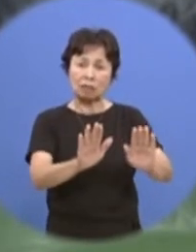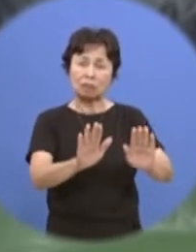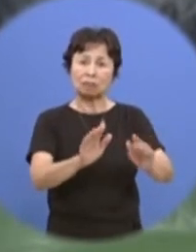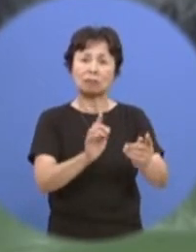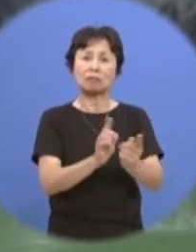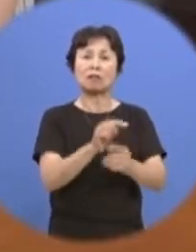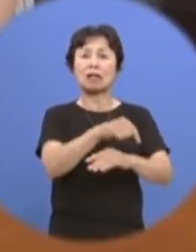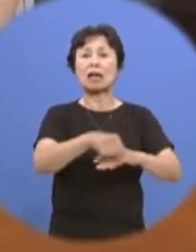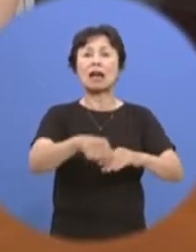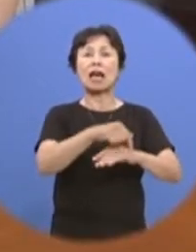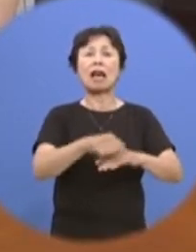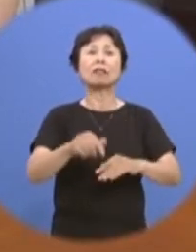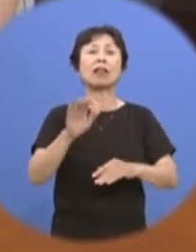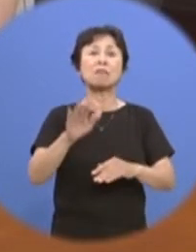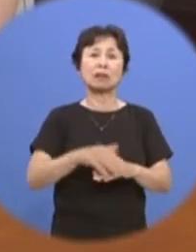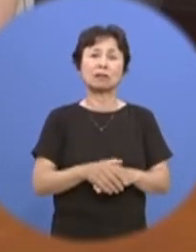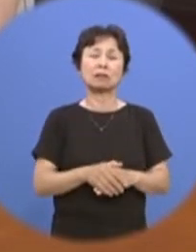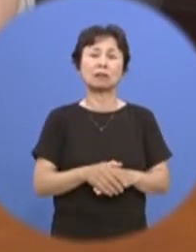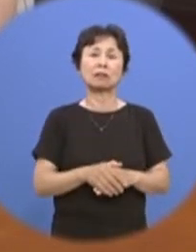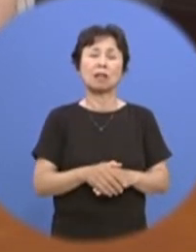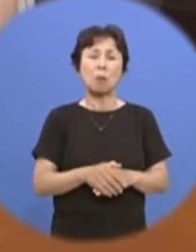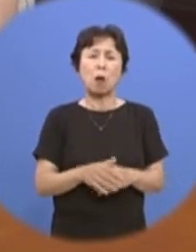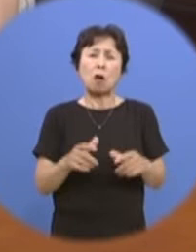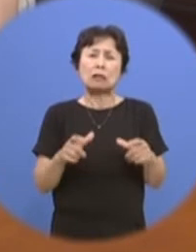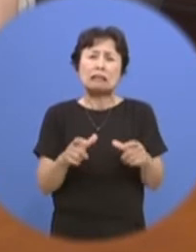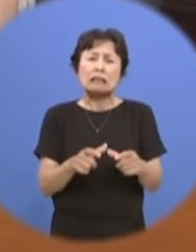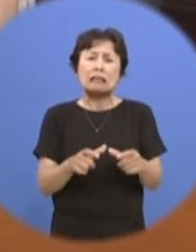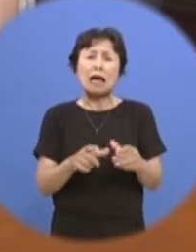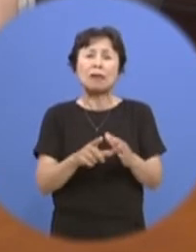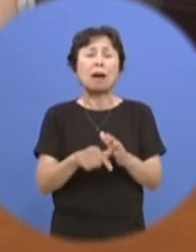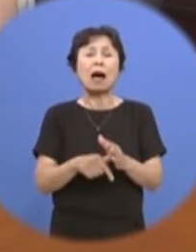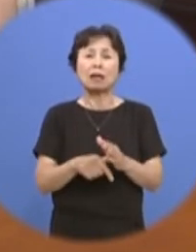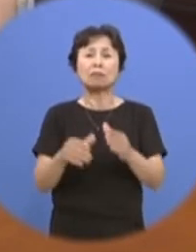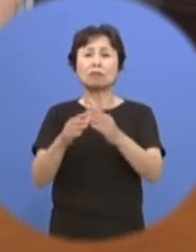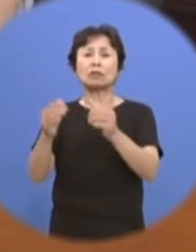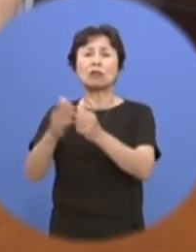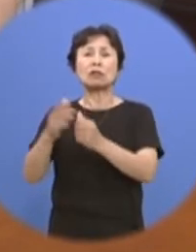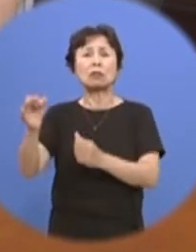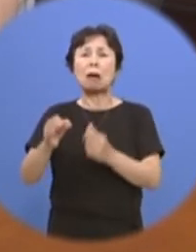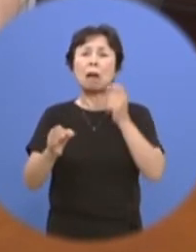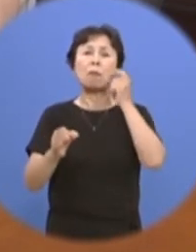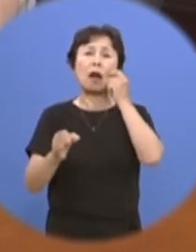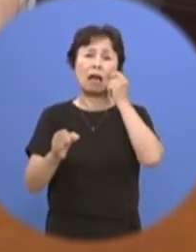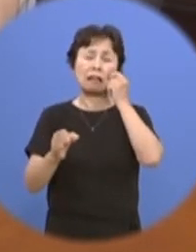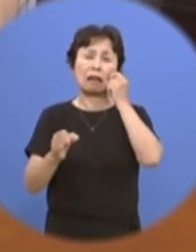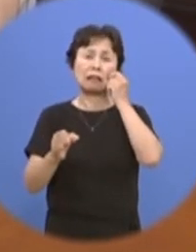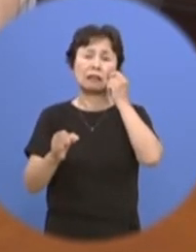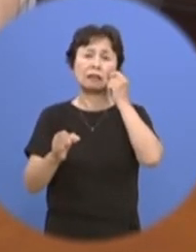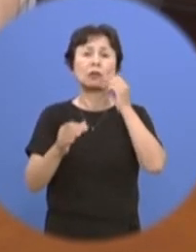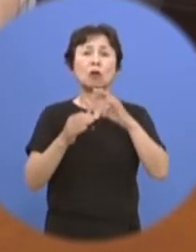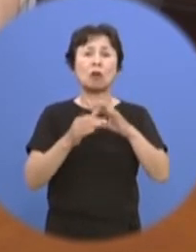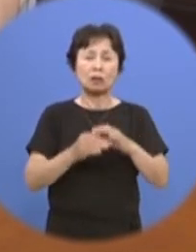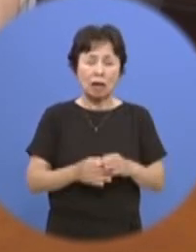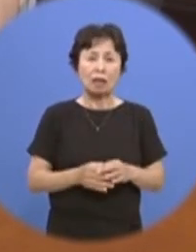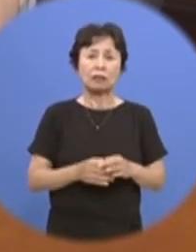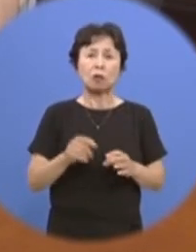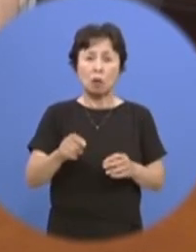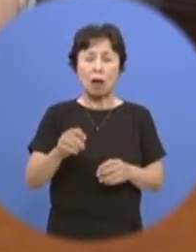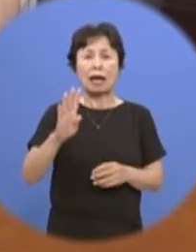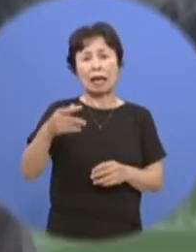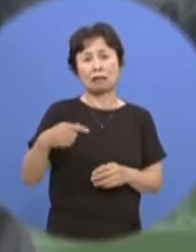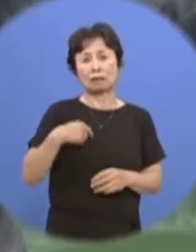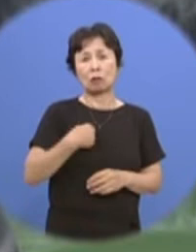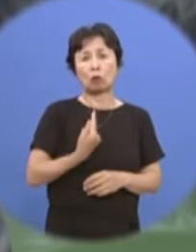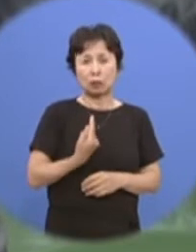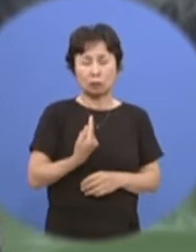るんですけども、はい、そのスケールが小さいと、なかなか国の補助金はもらえないんですね、 はい、 その時は県の単独事業